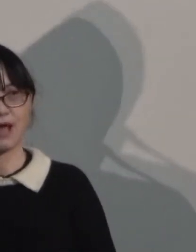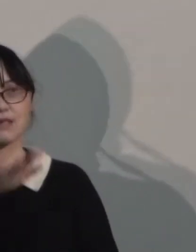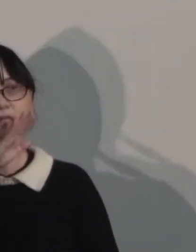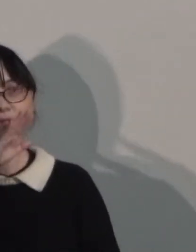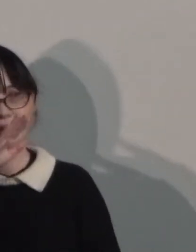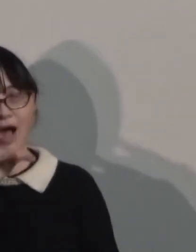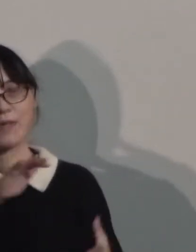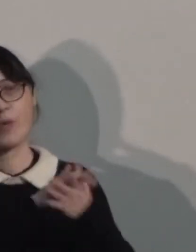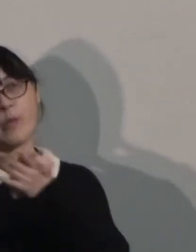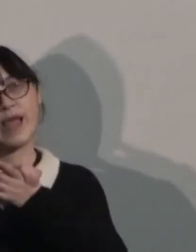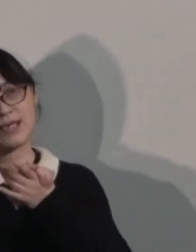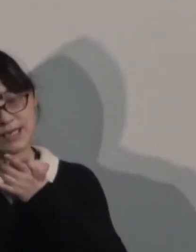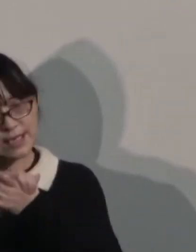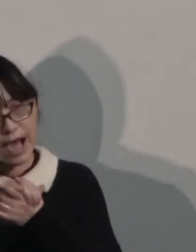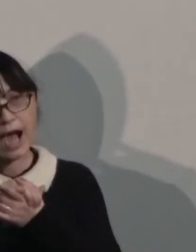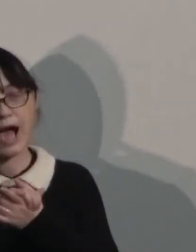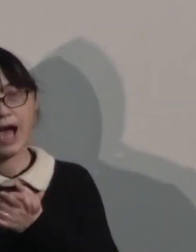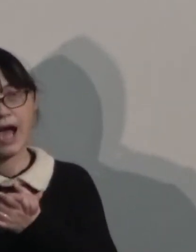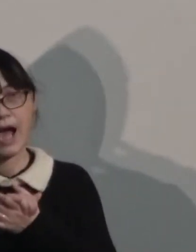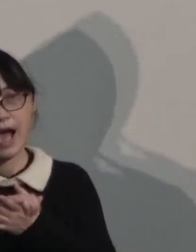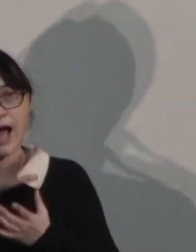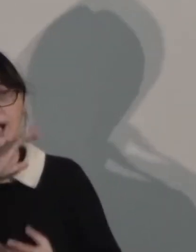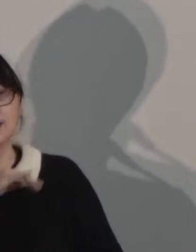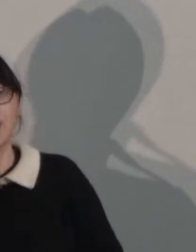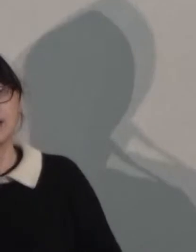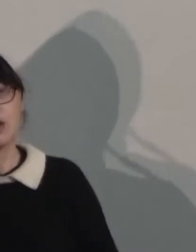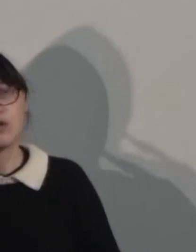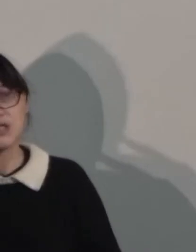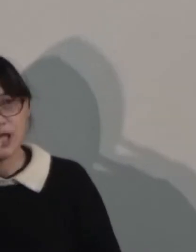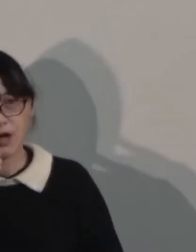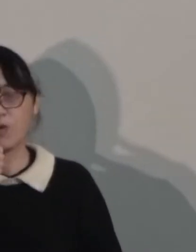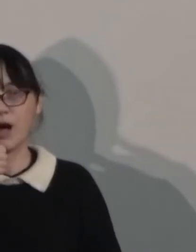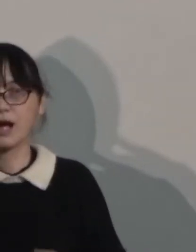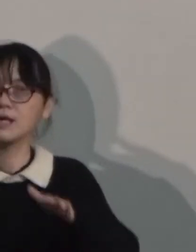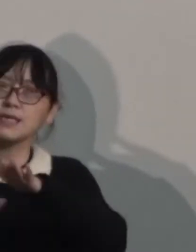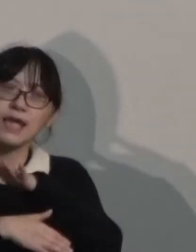がサンタクロースはいないというのです。